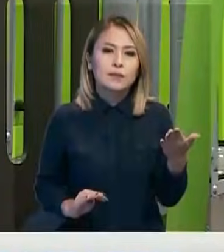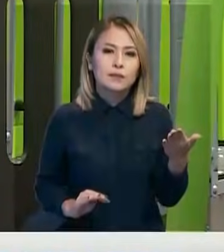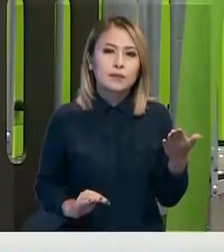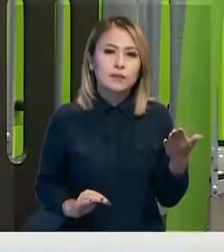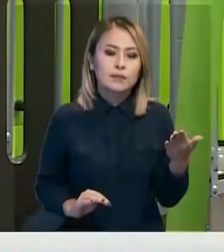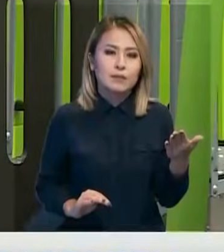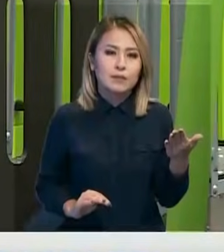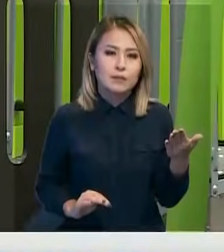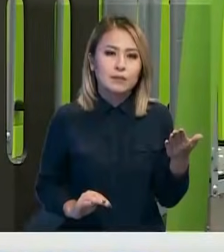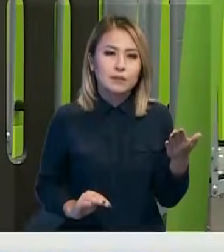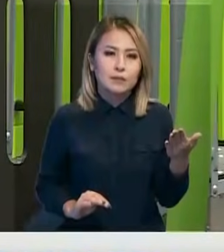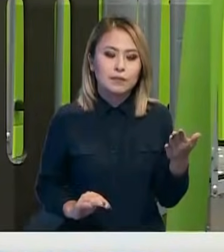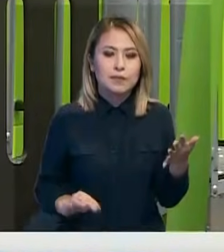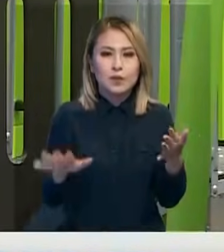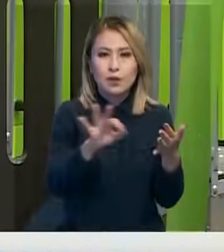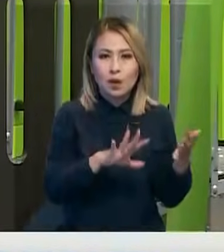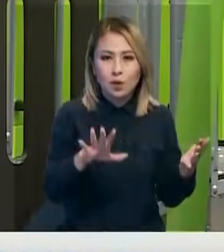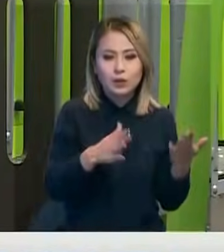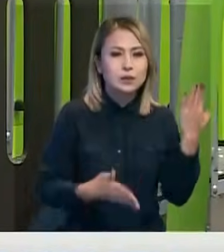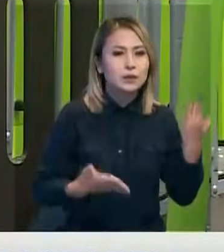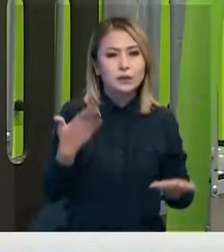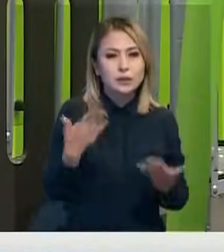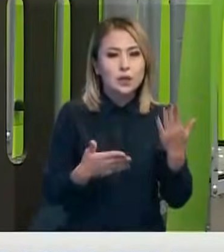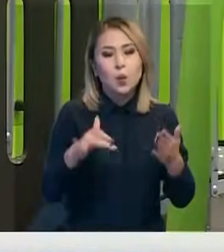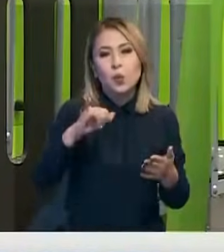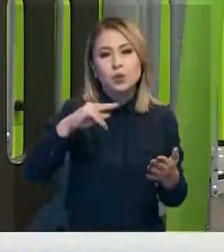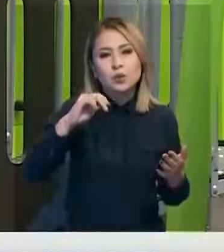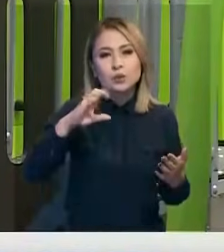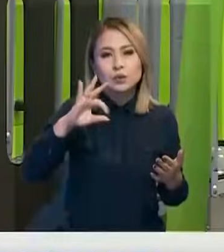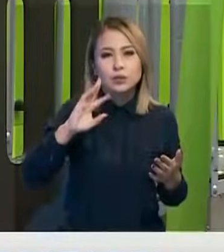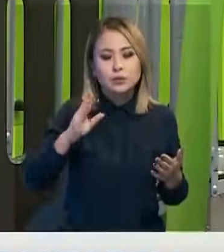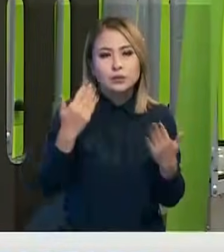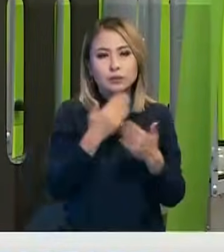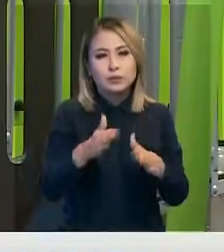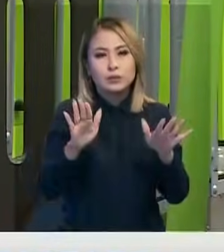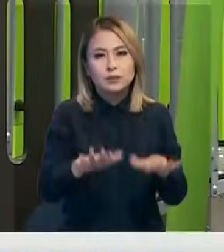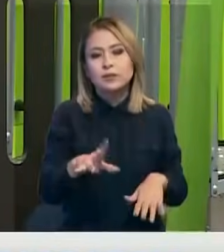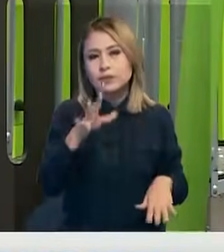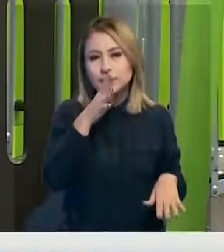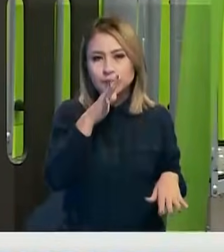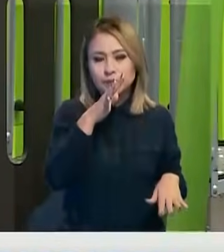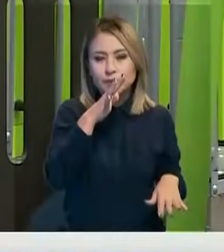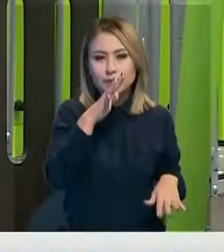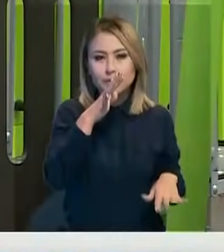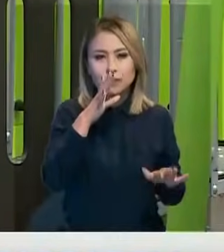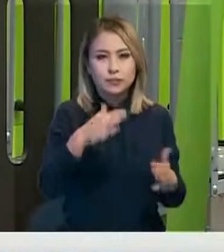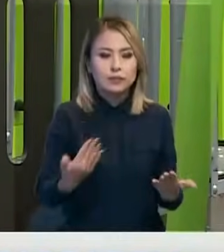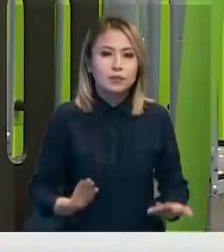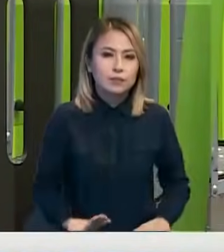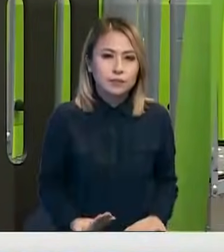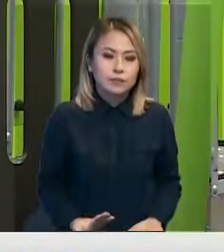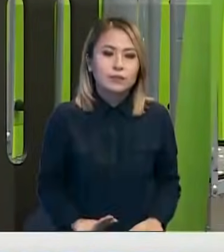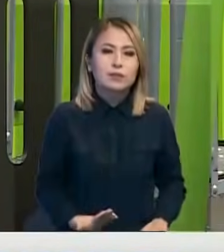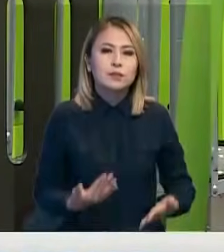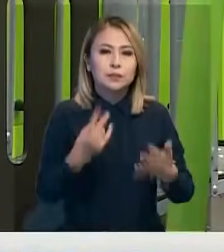сол ауланың немесе участоктың сол кездегі текущий состояние дейді, сол